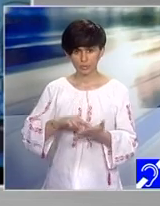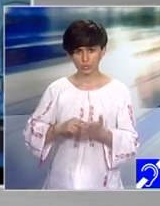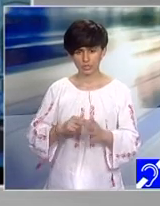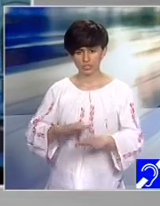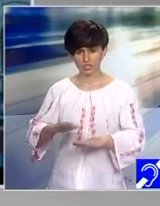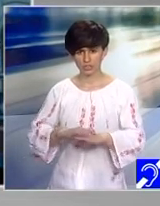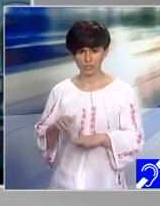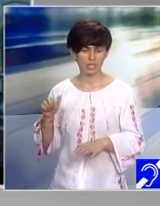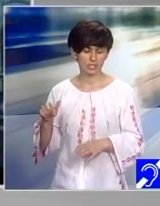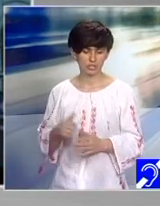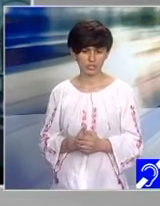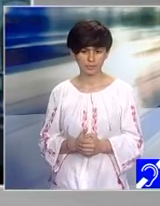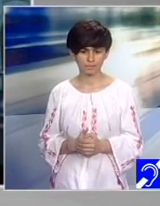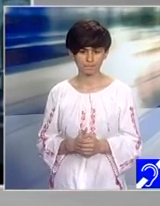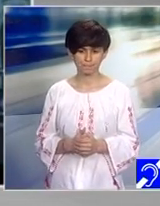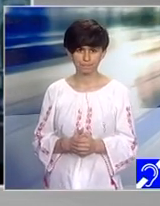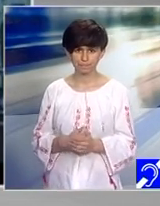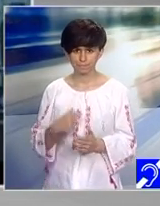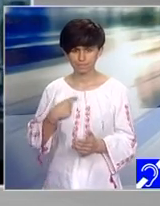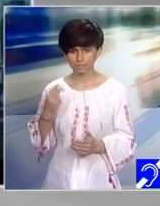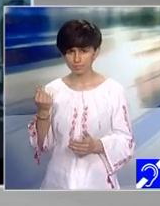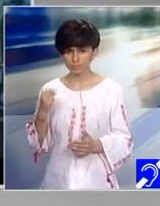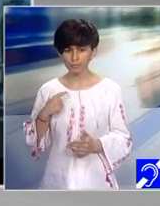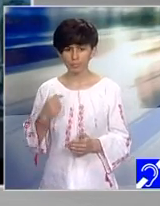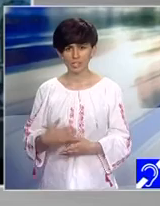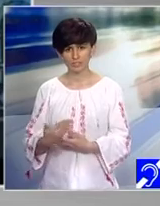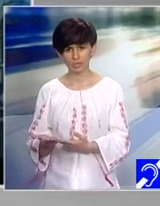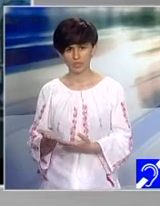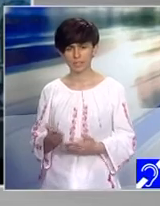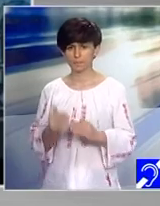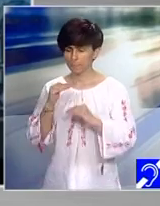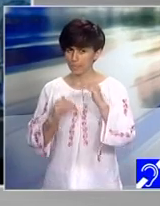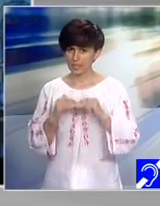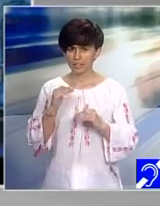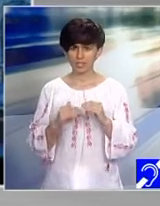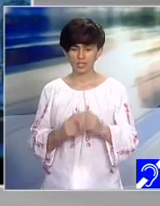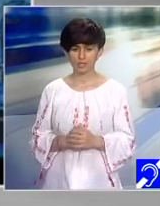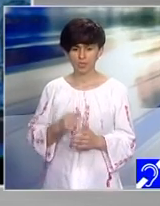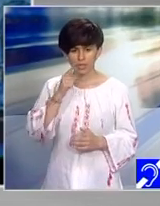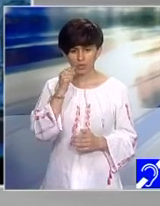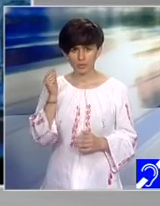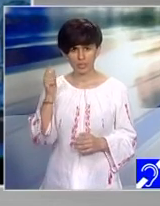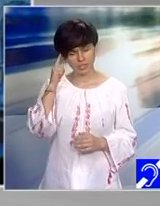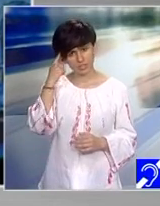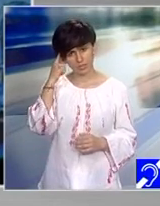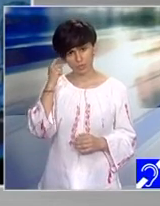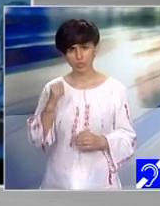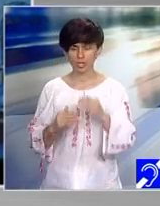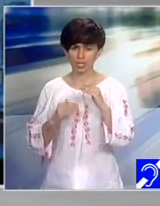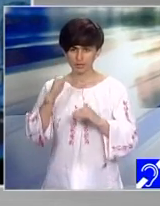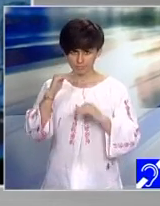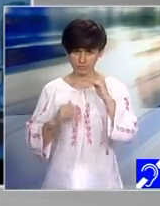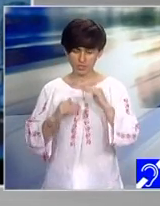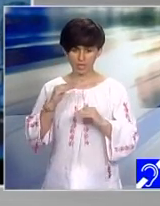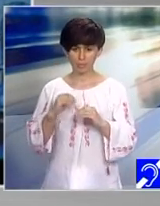acordați foarte inegal, puțină lume își dă seama că nu e normal ca raportul între salariul maxim și cel minim în educația preuniversitară să